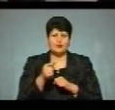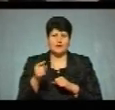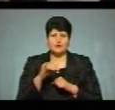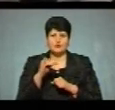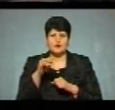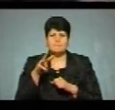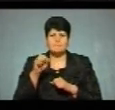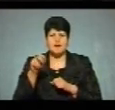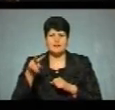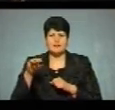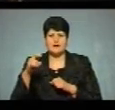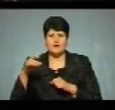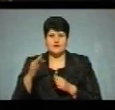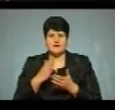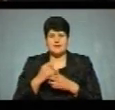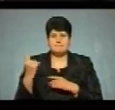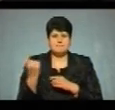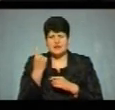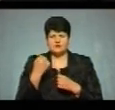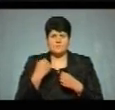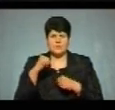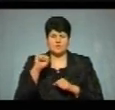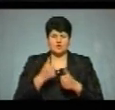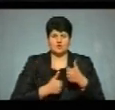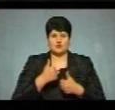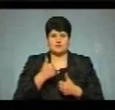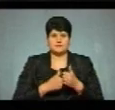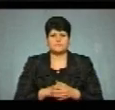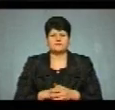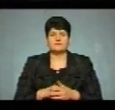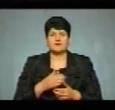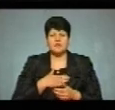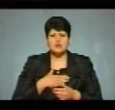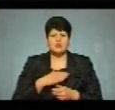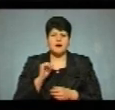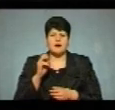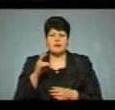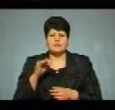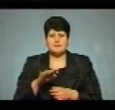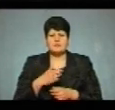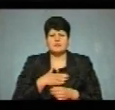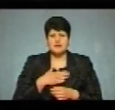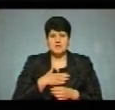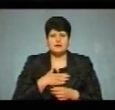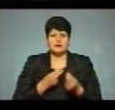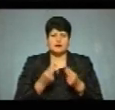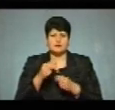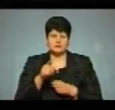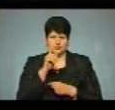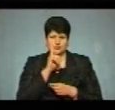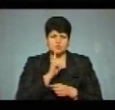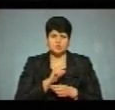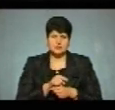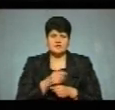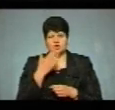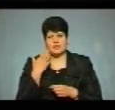Юлію Малахову і стає першою переможницею турніру. В нашій академії мені грати зручніше